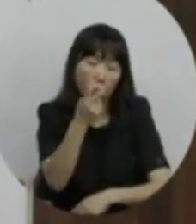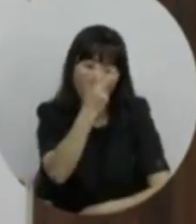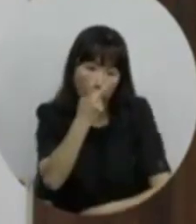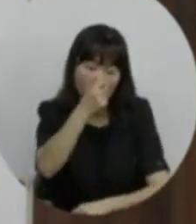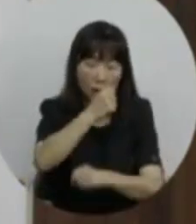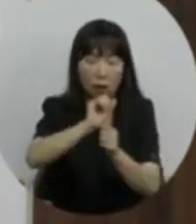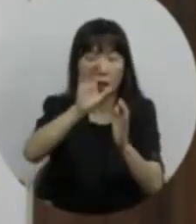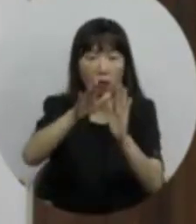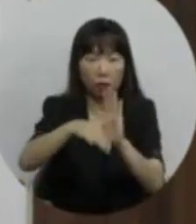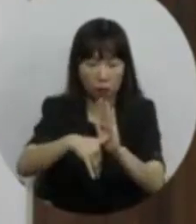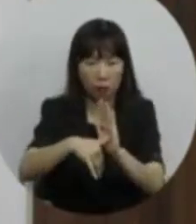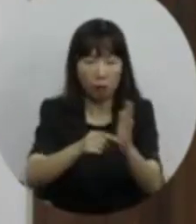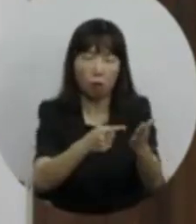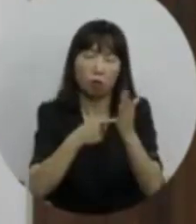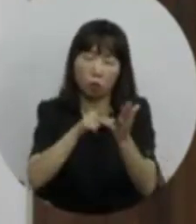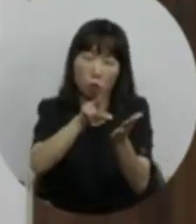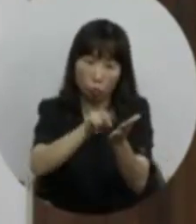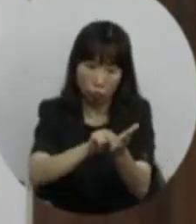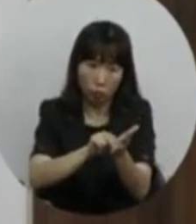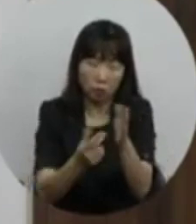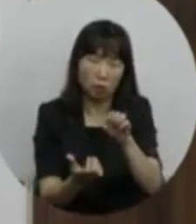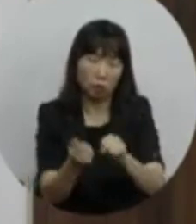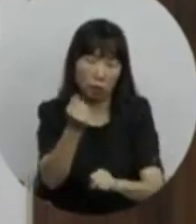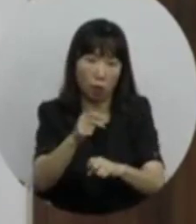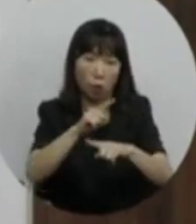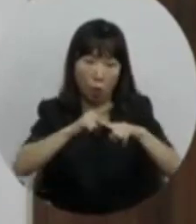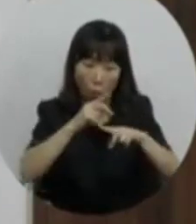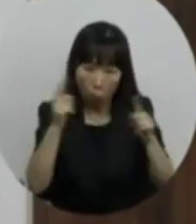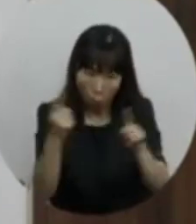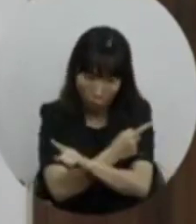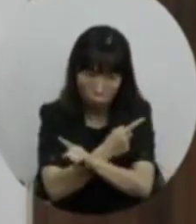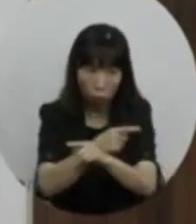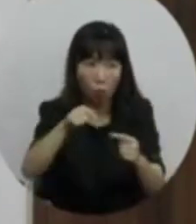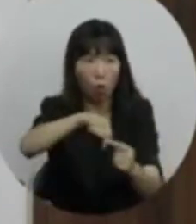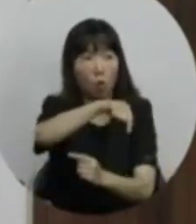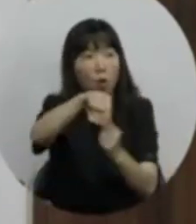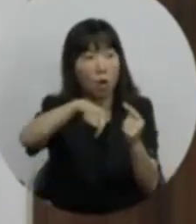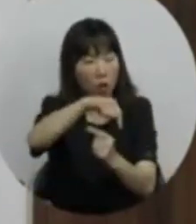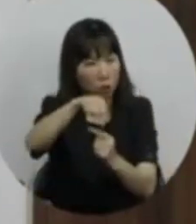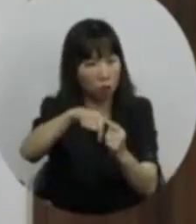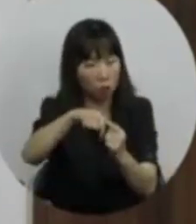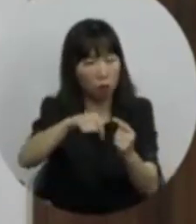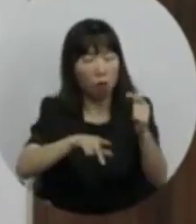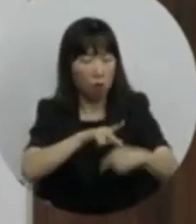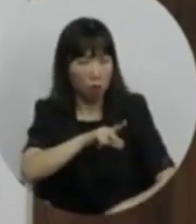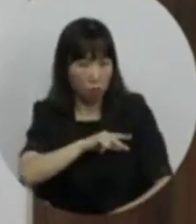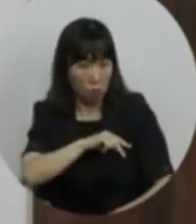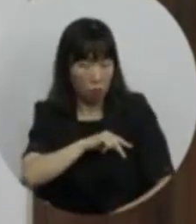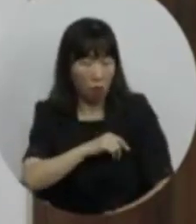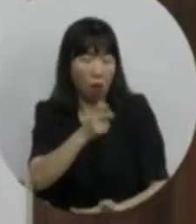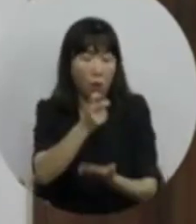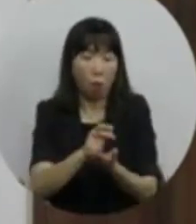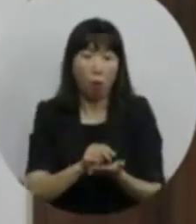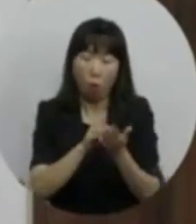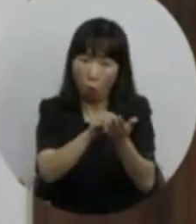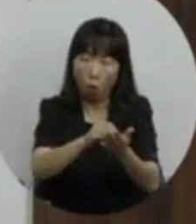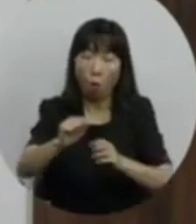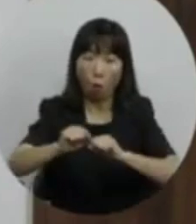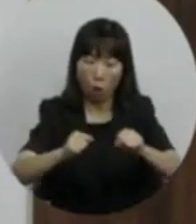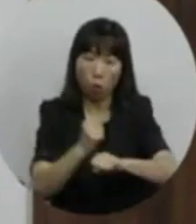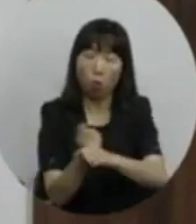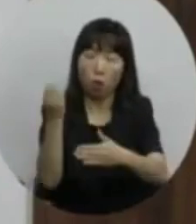문제점은 적극 시정하고 개선하되 여지시 행정과 여지시의회 입법활동에 반영하여